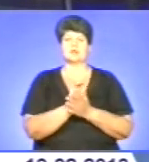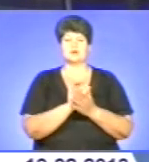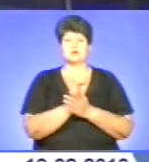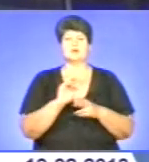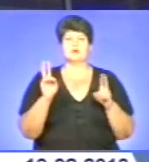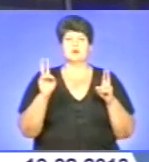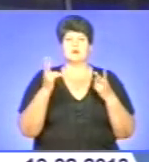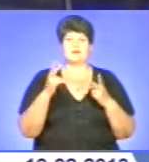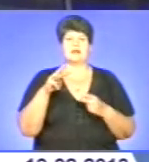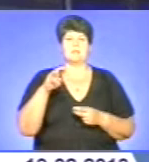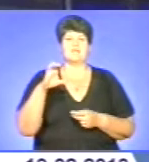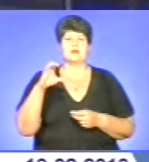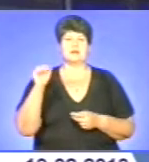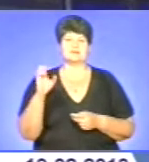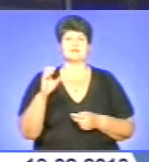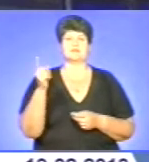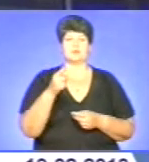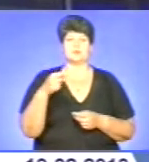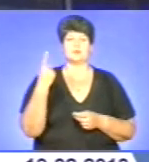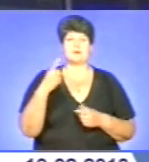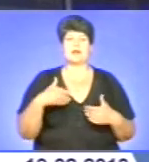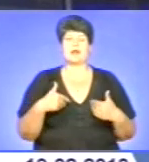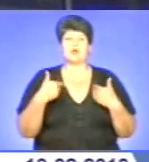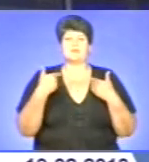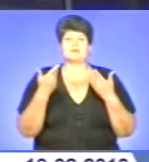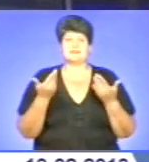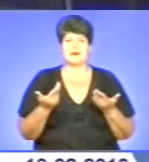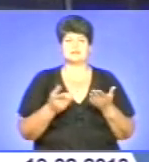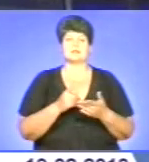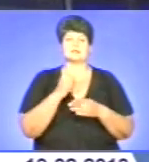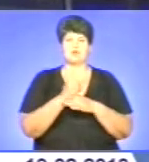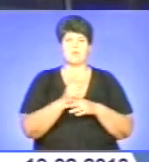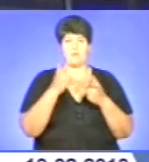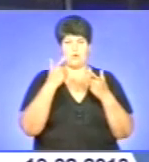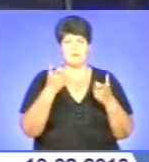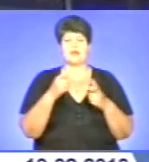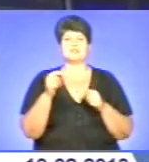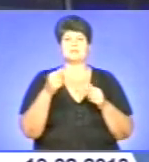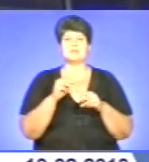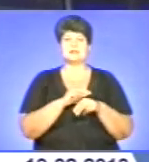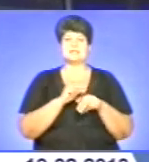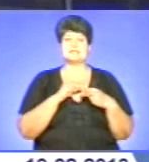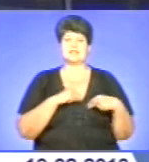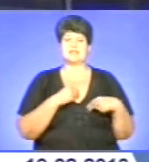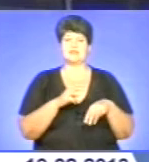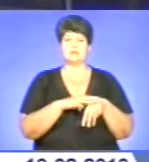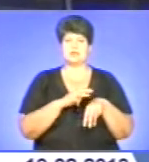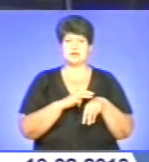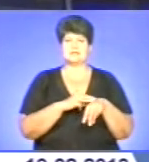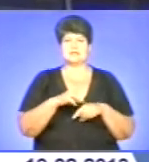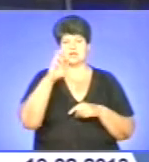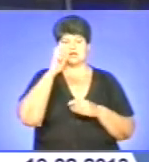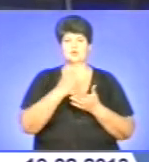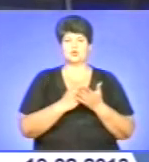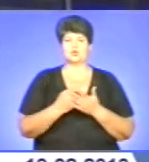УМВС у Тернопільській області рекомендації настанови та попередження працівників міліції державної служби охорони маєте змогу